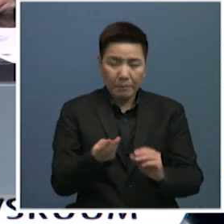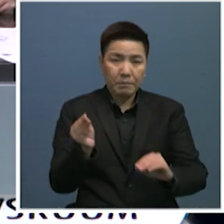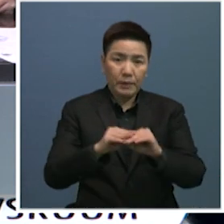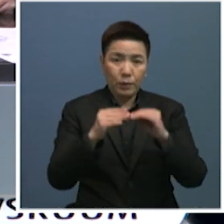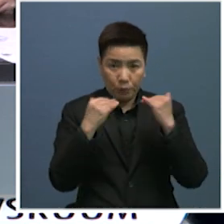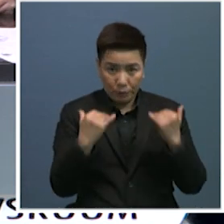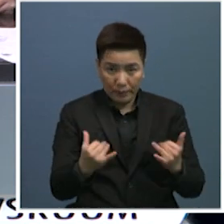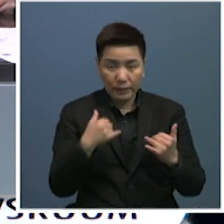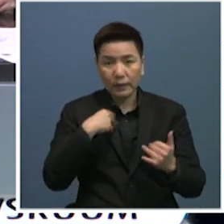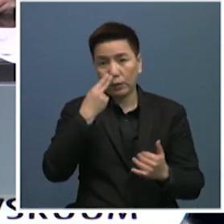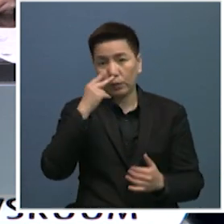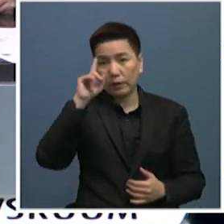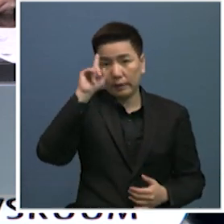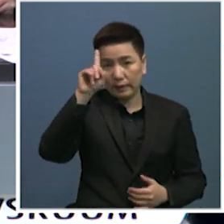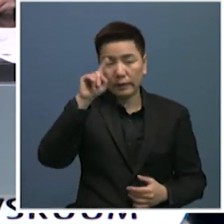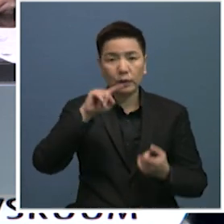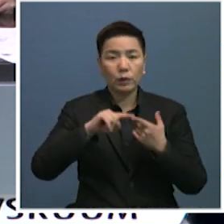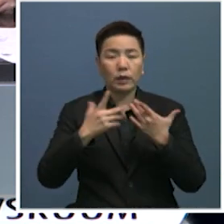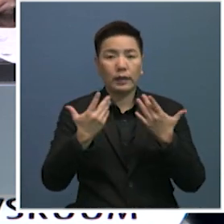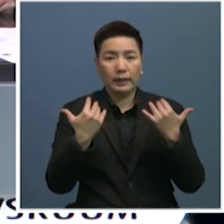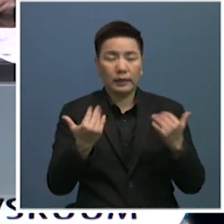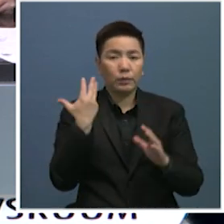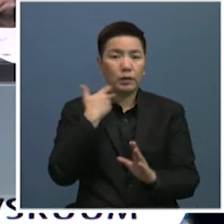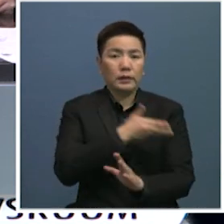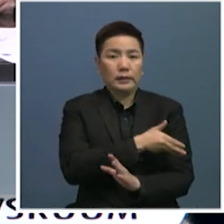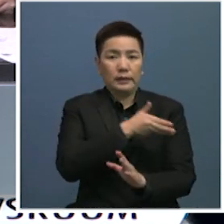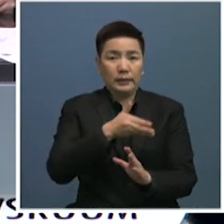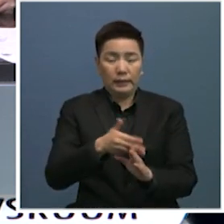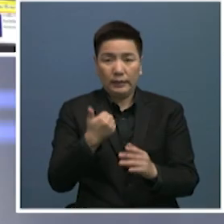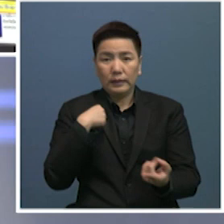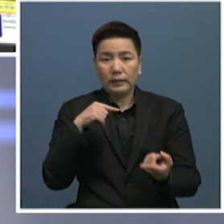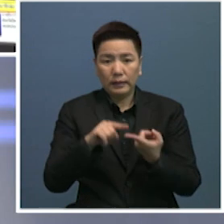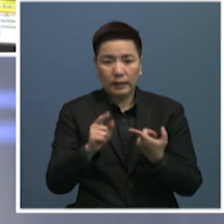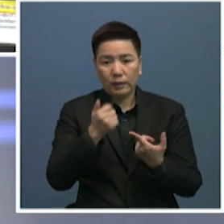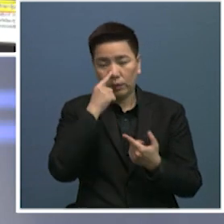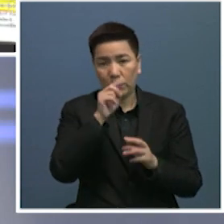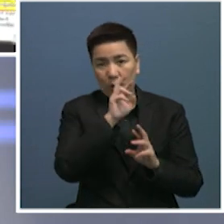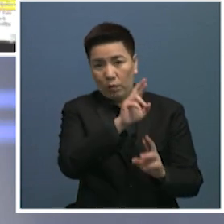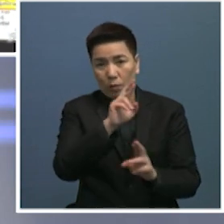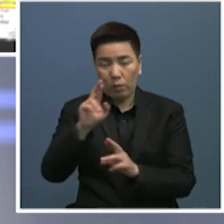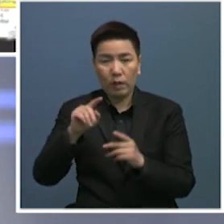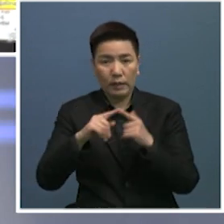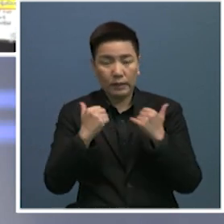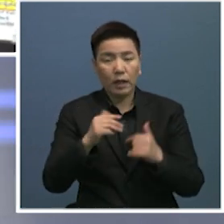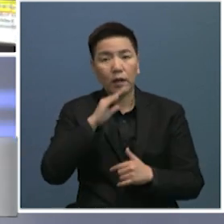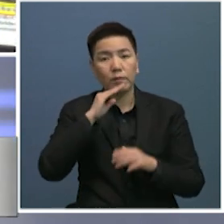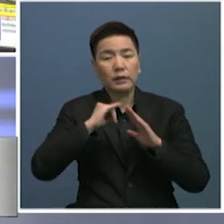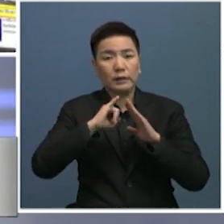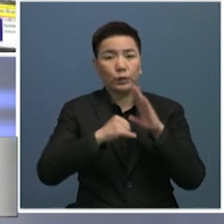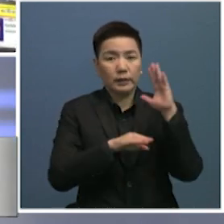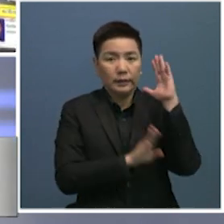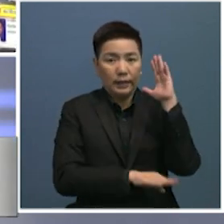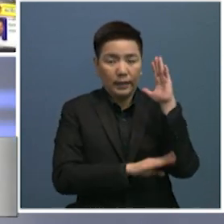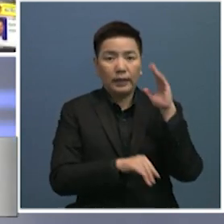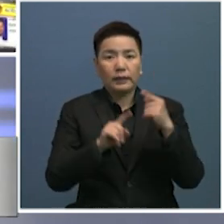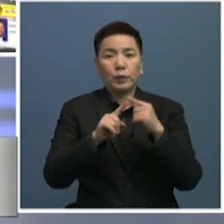แต่กูก็ต้องครับไปอีกหนึ่งพื้นที่ครับซึ่งต้องบอกว่าในช่วงเวลาที่ผ่านมาเราก็ติดตามแล้วก็พอระวังอย่างต่อเนื่องหากพูดถึงจังหวัดทางภาค